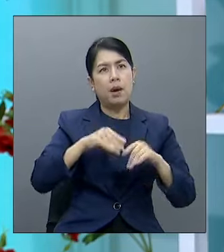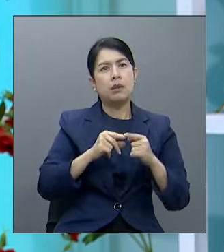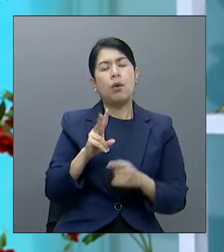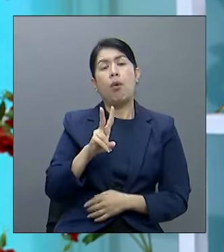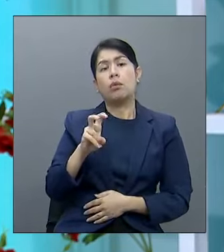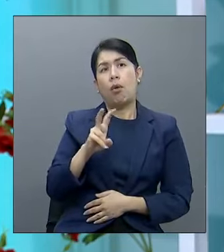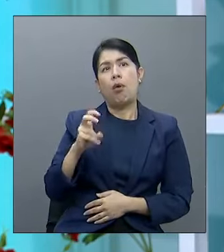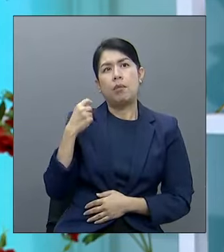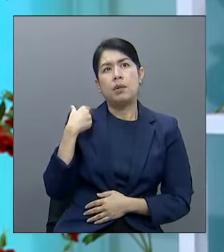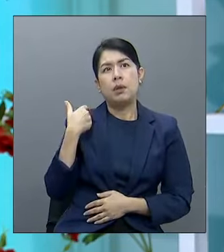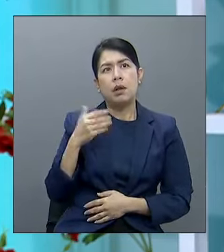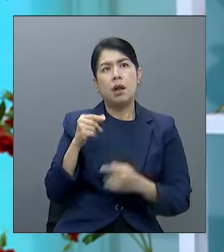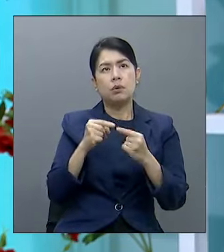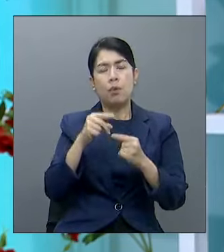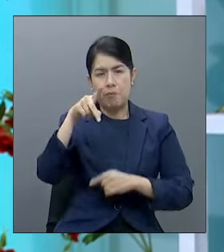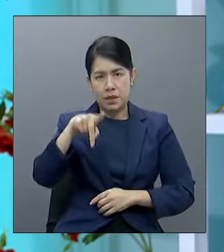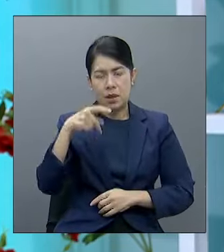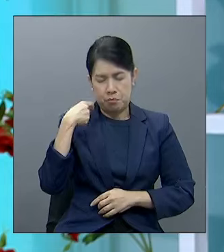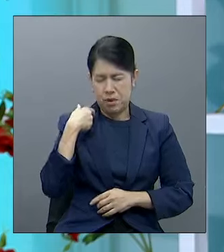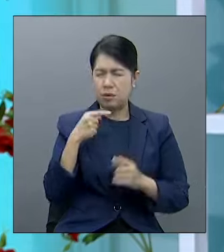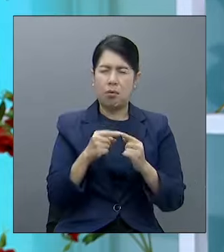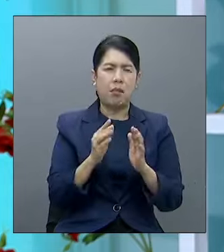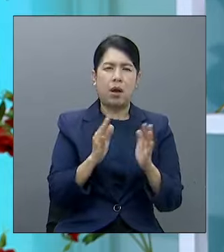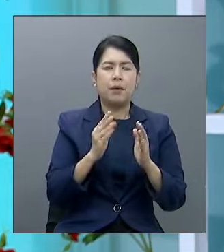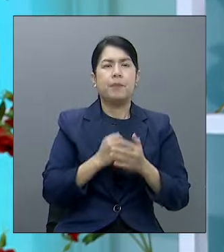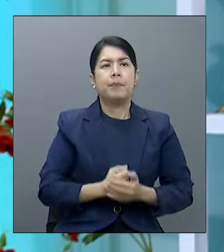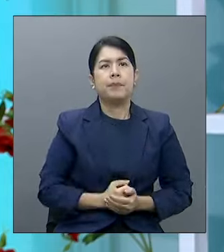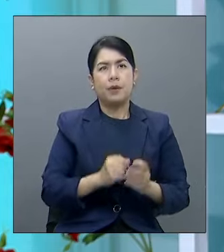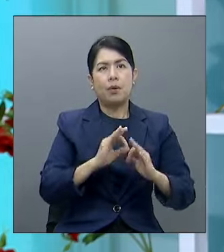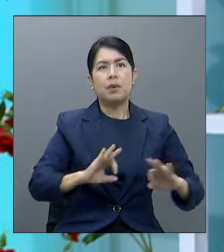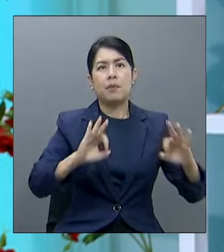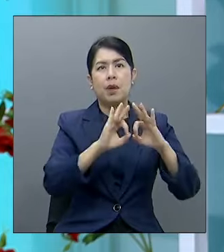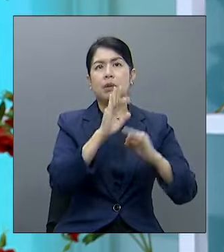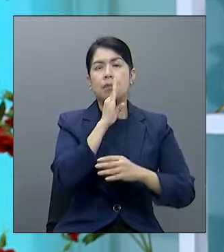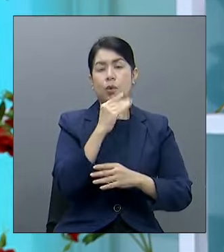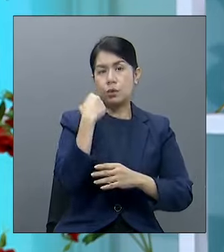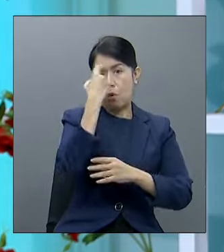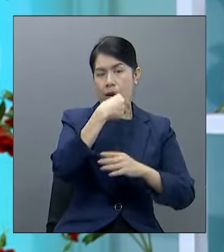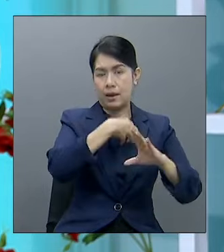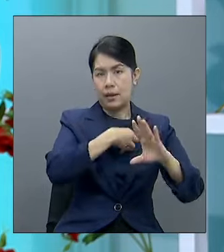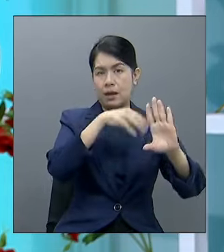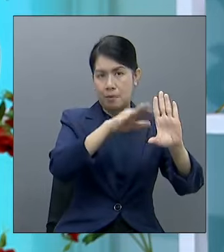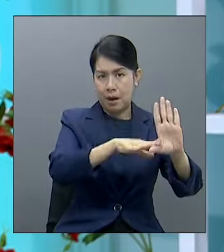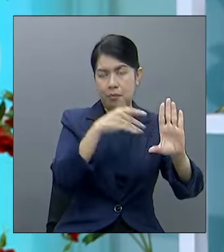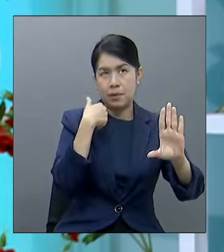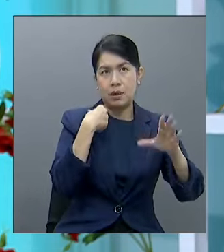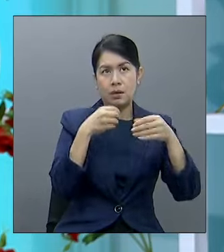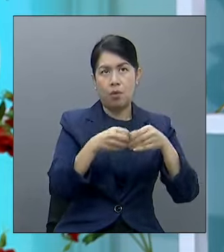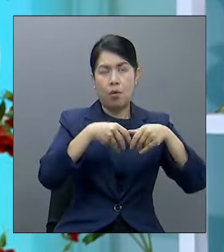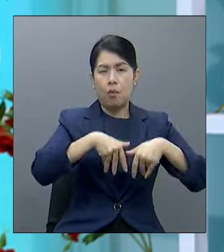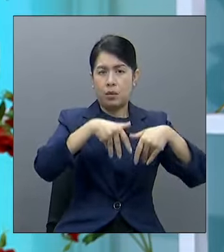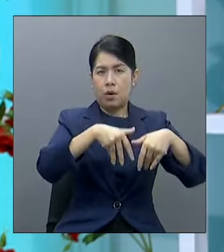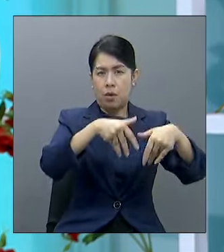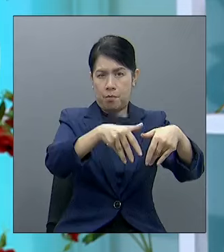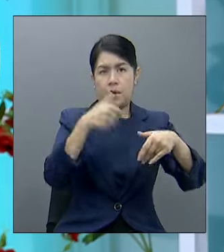นที่คิดว่าสเปเชียลจำนวนมากเกิดขึ้นเพราะฉะนั้นอ่ะใครอยากลงสมัครขบวนคือจริงทุกคนเดินได้นะ คะ ย